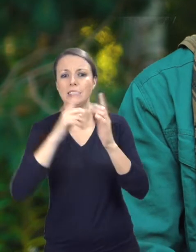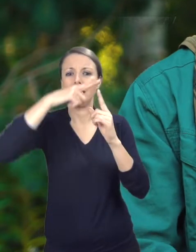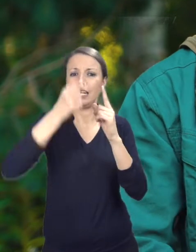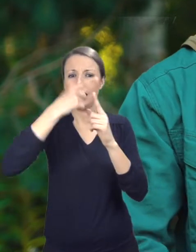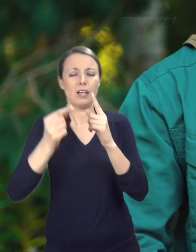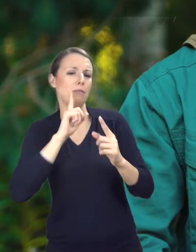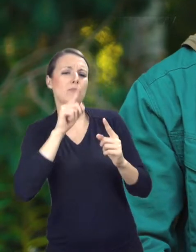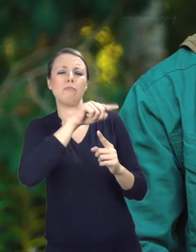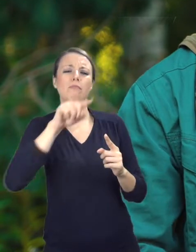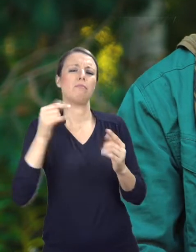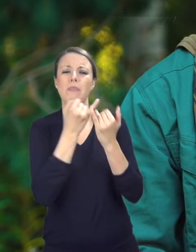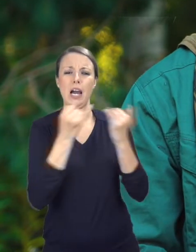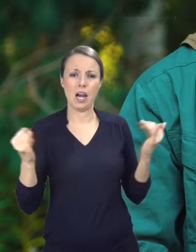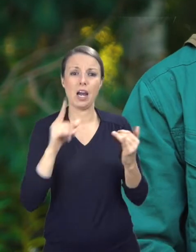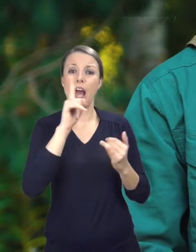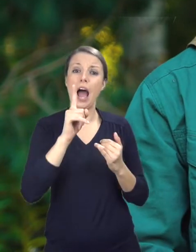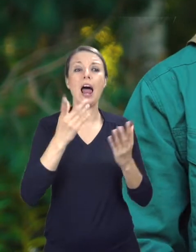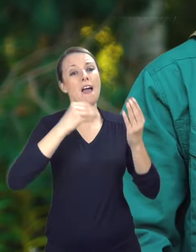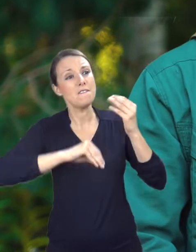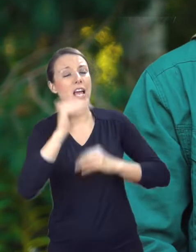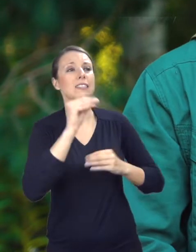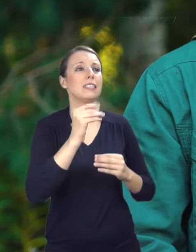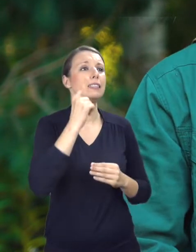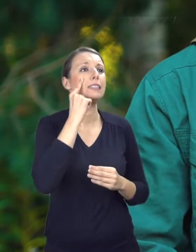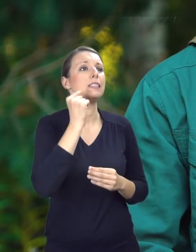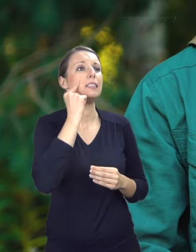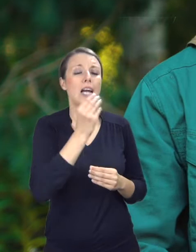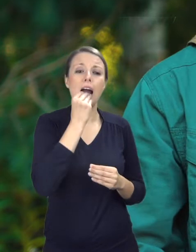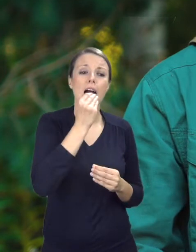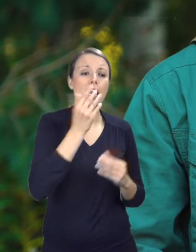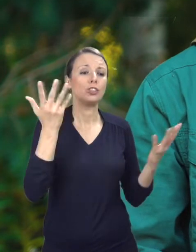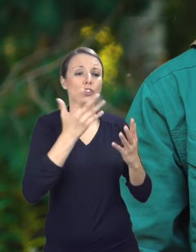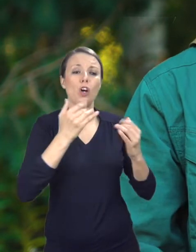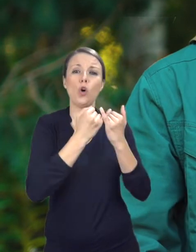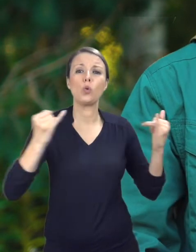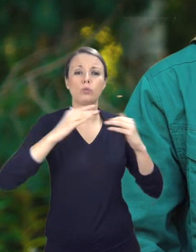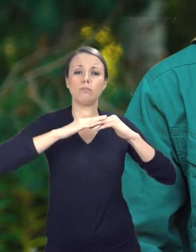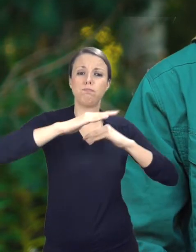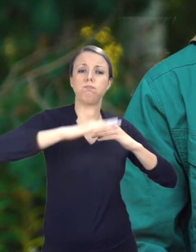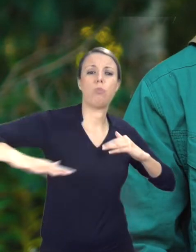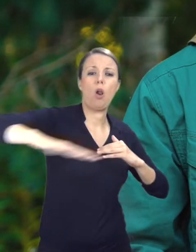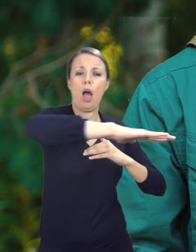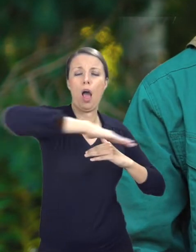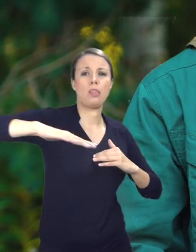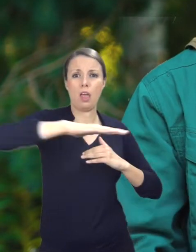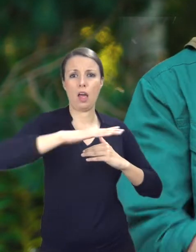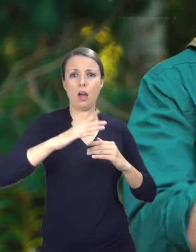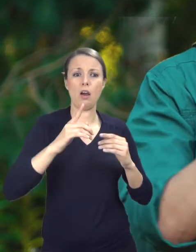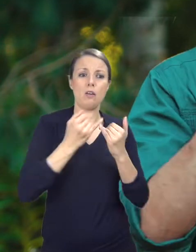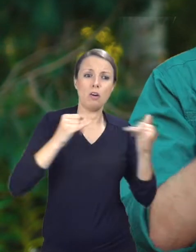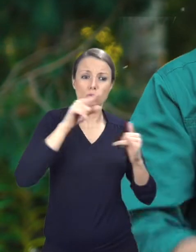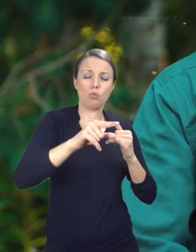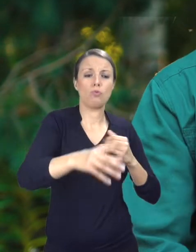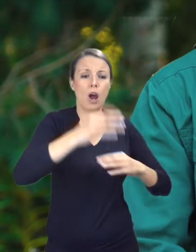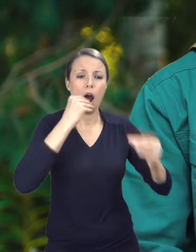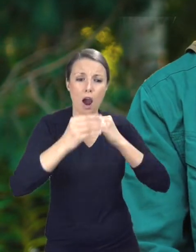produkty. Większość i tak tych smakołyków jest raczej na obrzeżach lasu, na polanach, na nieużytkach rolnych. I tu mamy całe zatrzęsienie. My zresztą